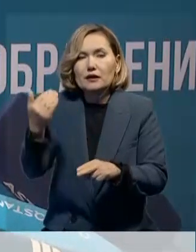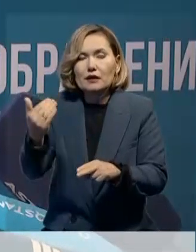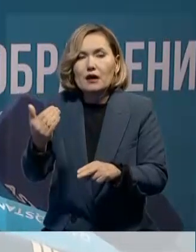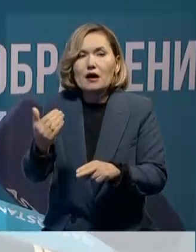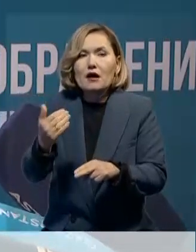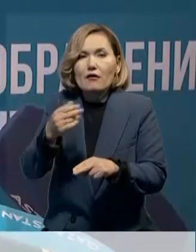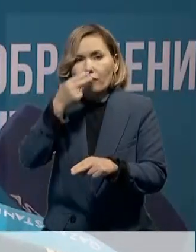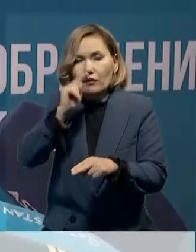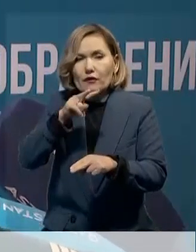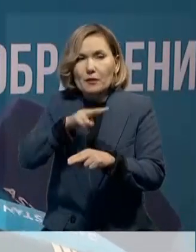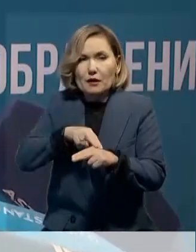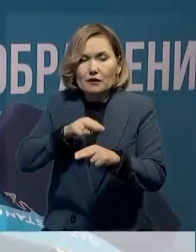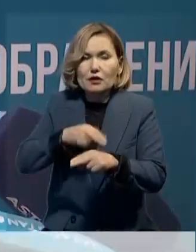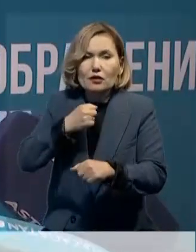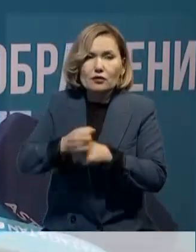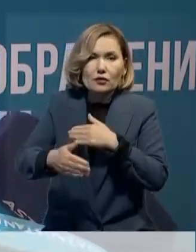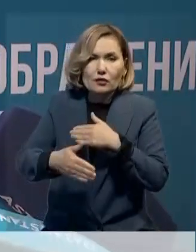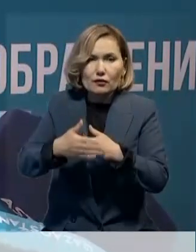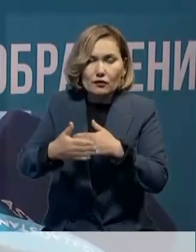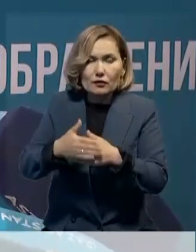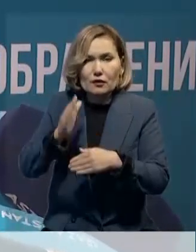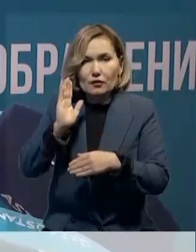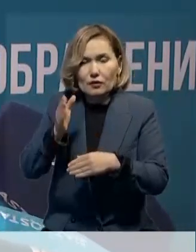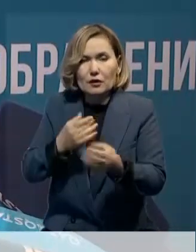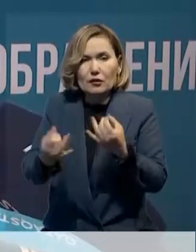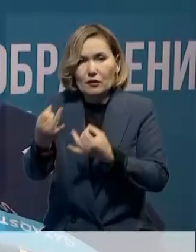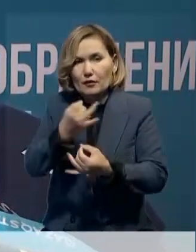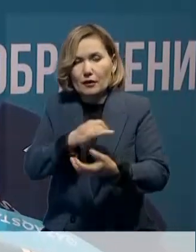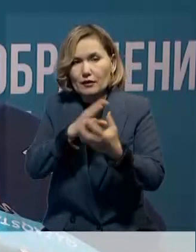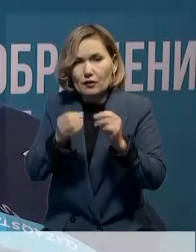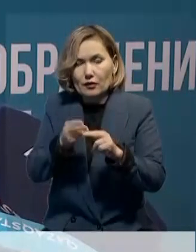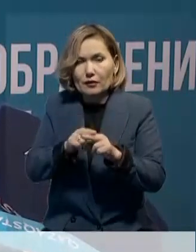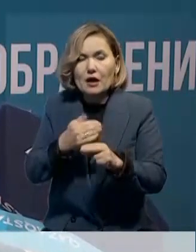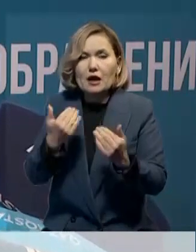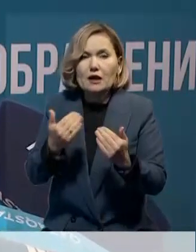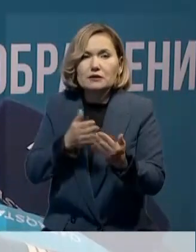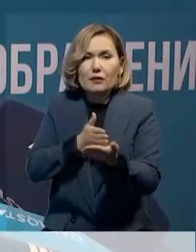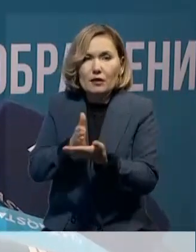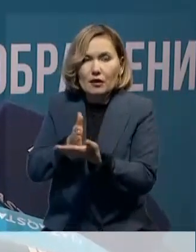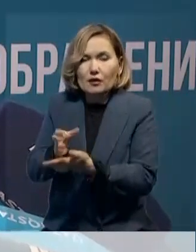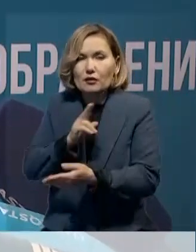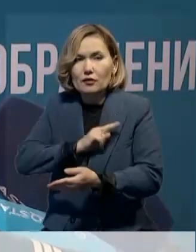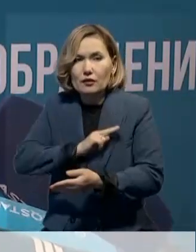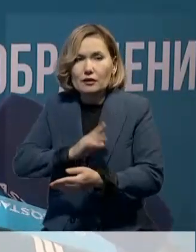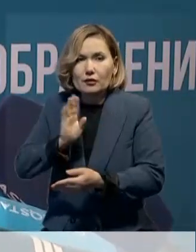олар біздің өзіміздің тергеу әрекетте бірнеше бағытта жүргізіледі. Ең біріншіде